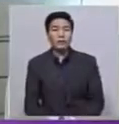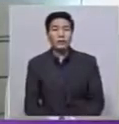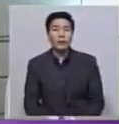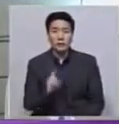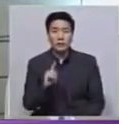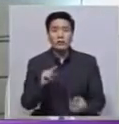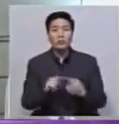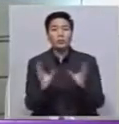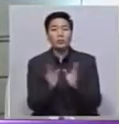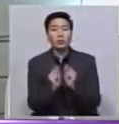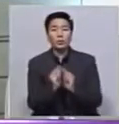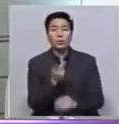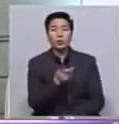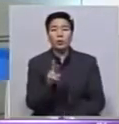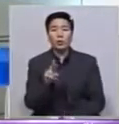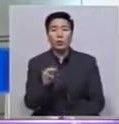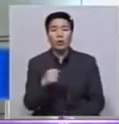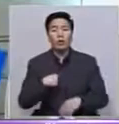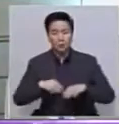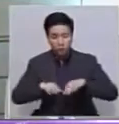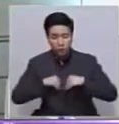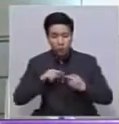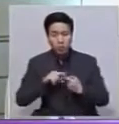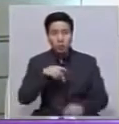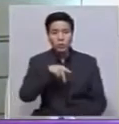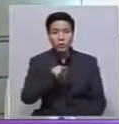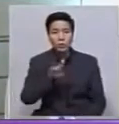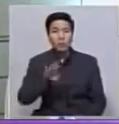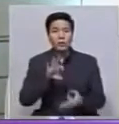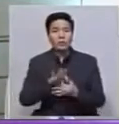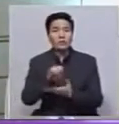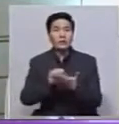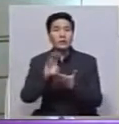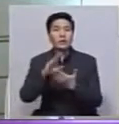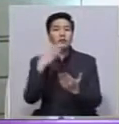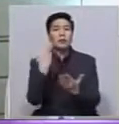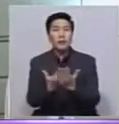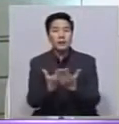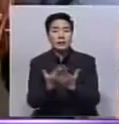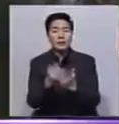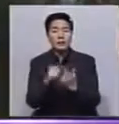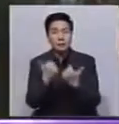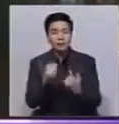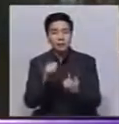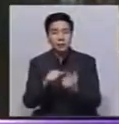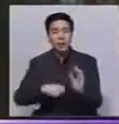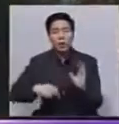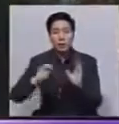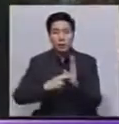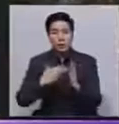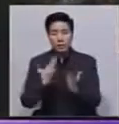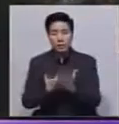ขณะเดียวกันที่ประชุมคณะรัฐมนตรียังเห็นชอบร่างพระราชบัญญัติธุรกิจสถาบันการเงินประชาชนรองรับองค์กรการเงิน